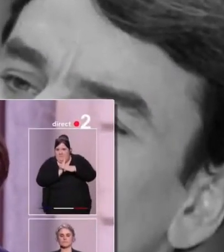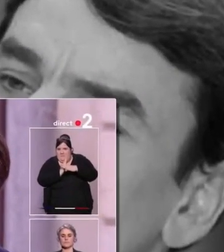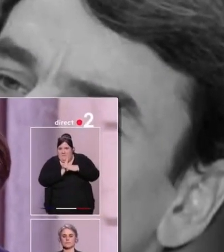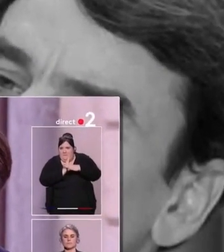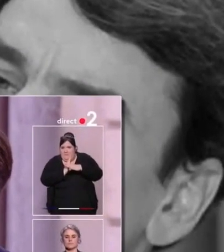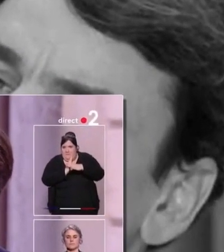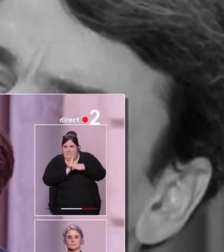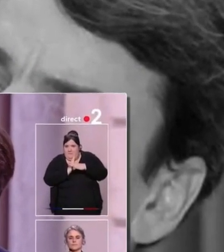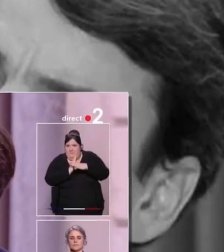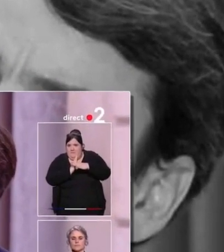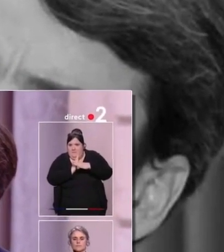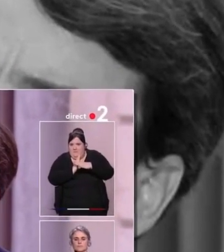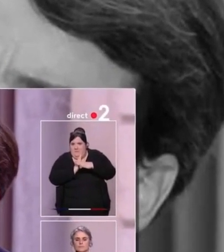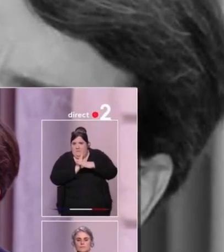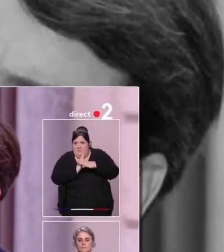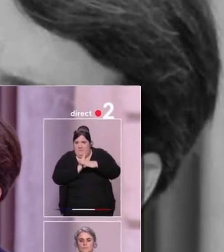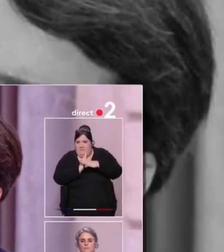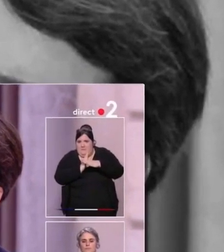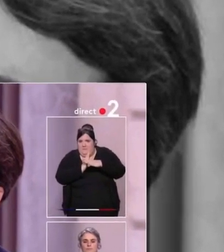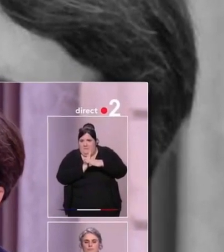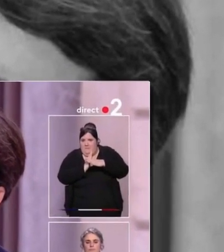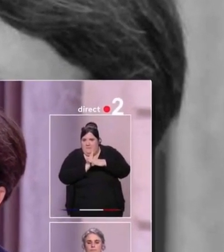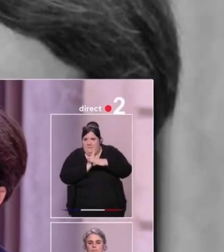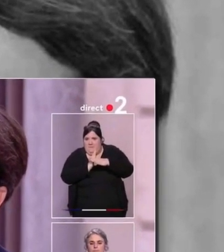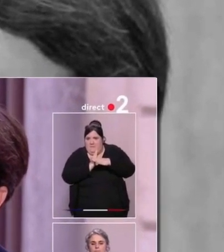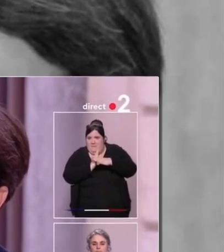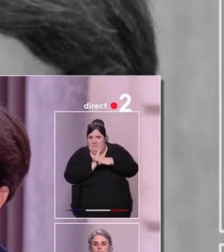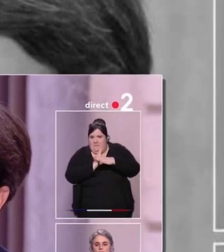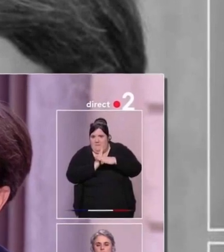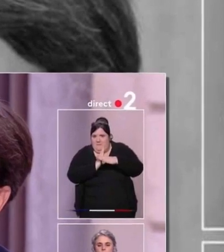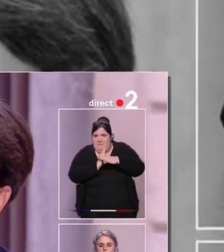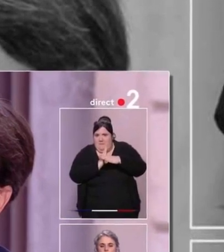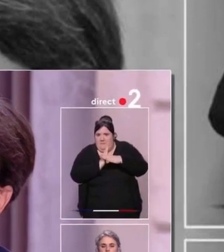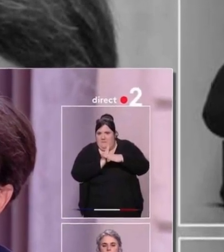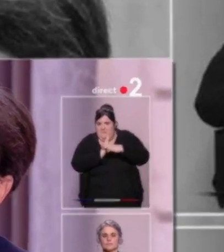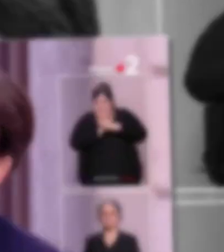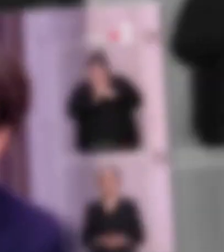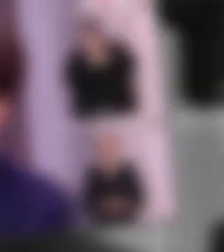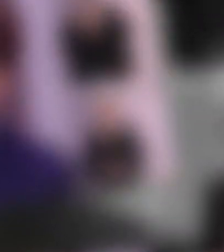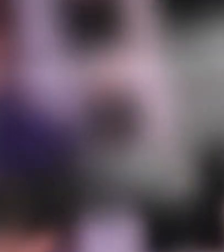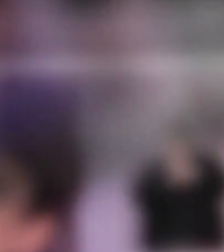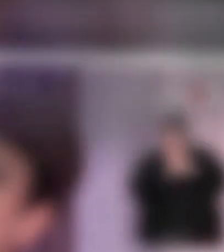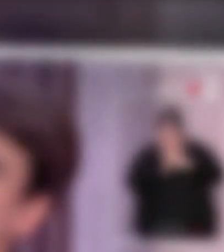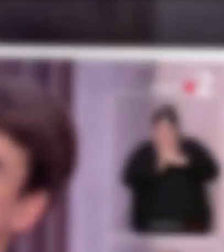Si est-il la guerre entre eux ou c'est moi? Cesse-t-on ainsi questionné sur Twitter.